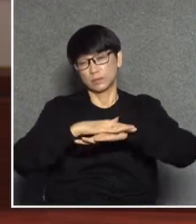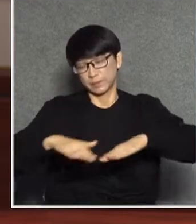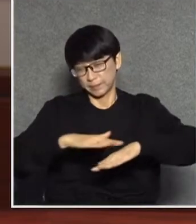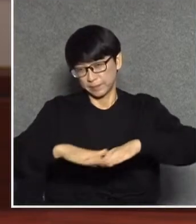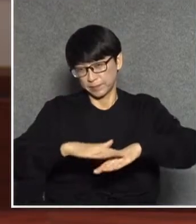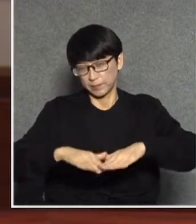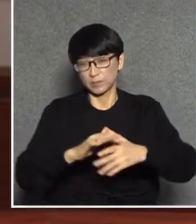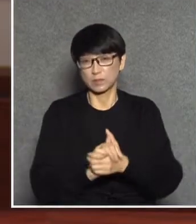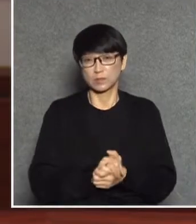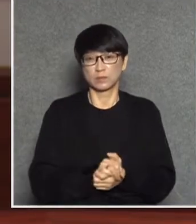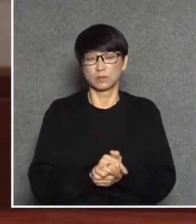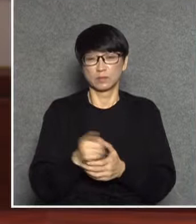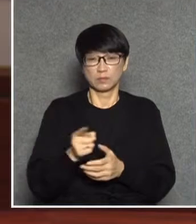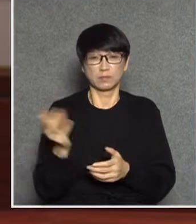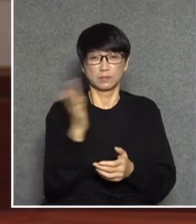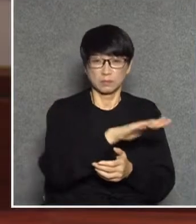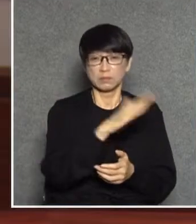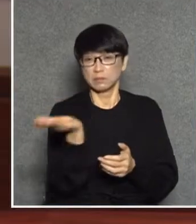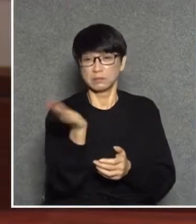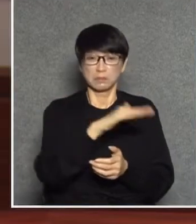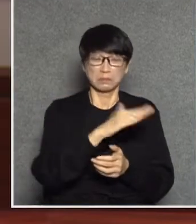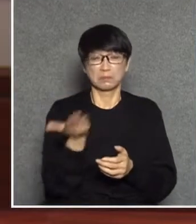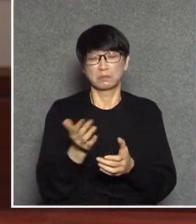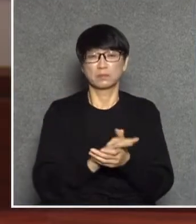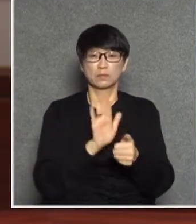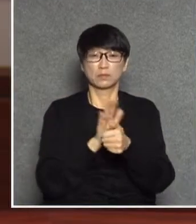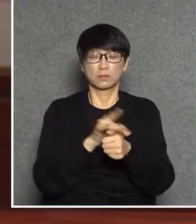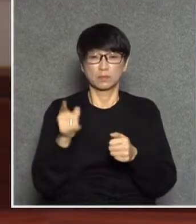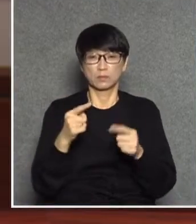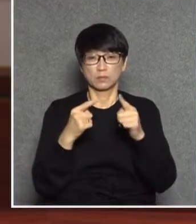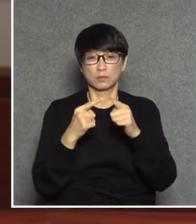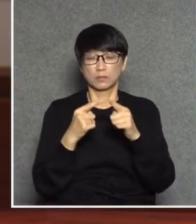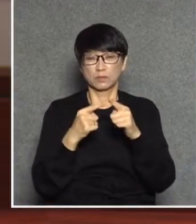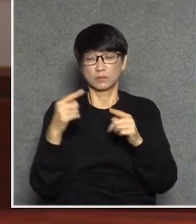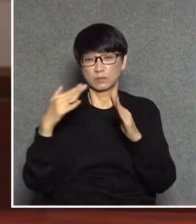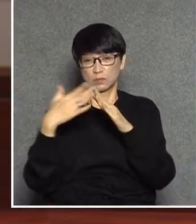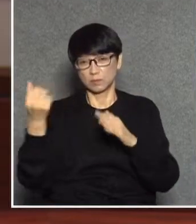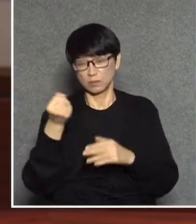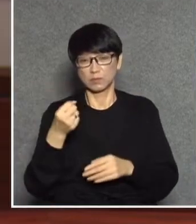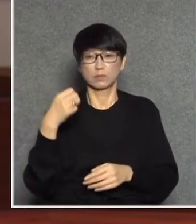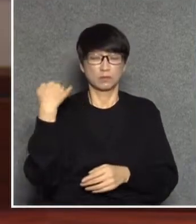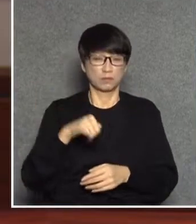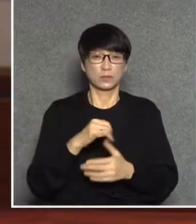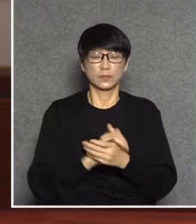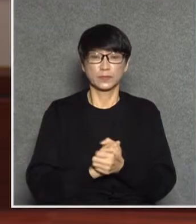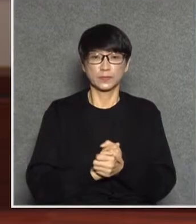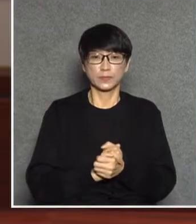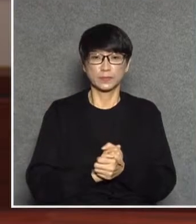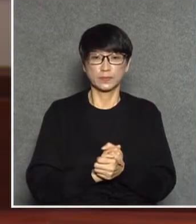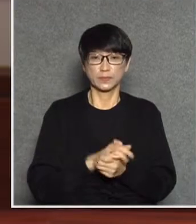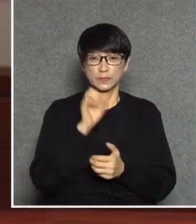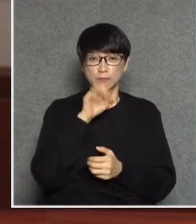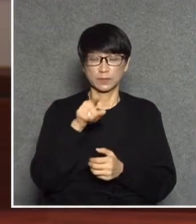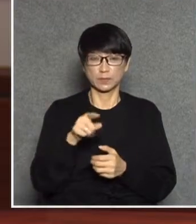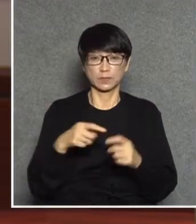就根本就係牆頭草嚟噶，根本冇辦法去保障到小業主嘅權益。其實講到依個嘅圍